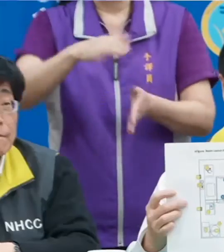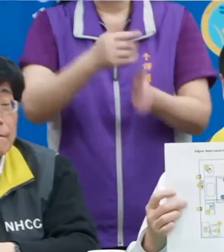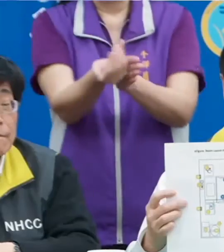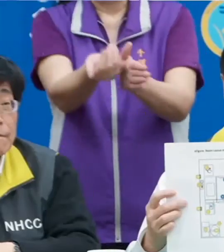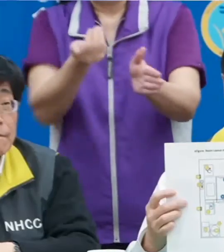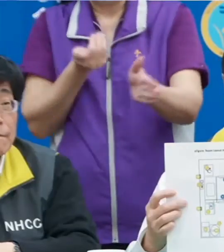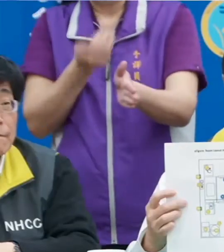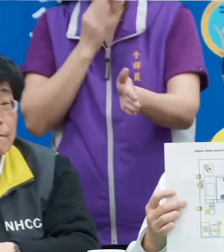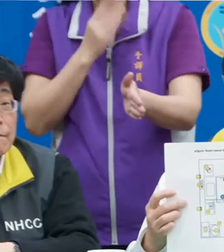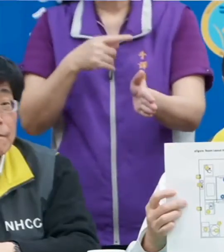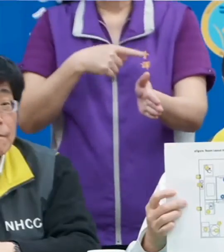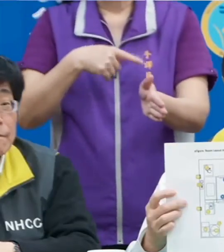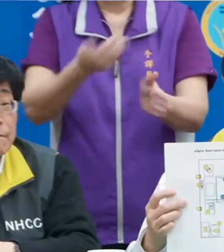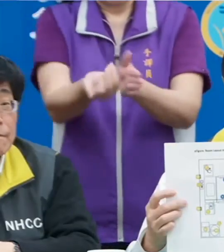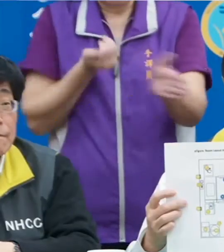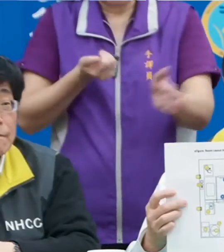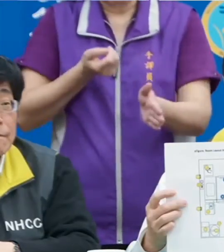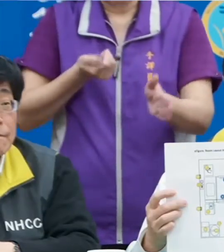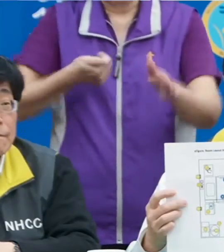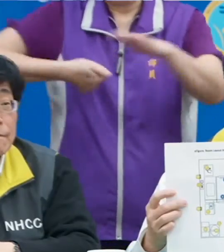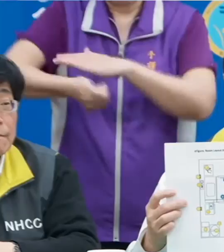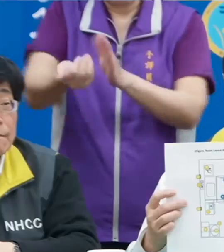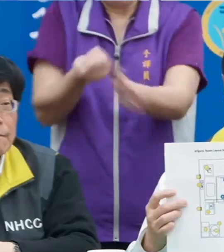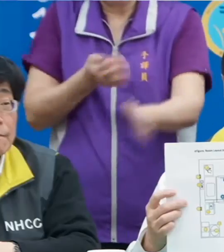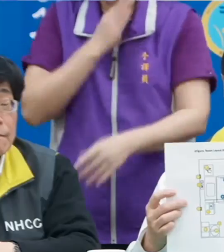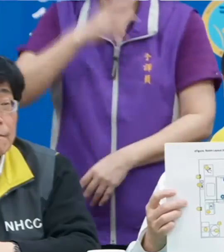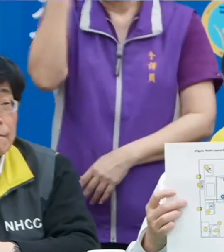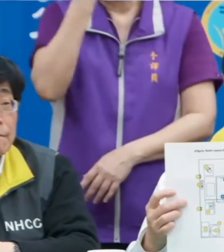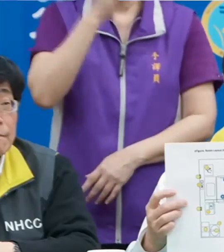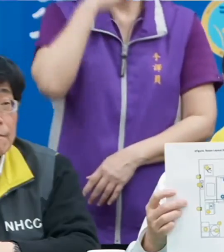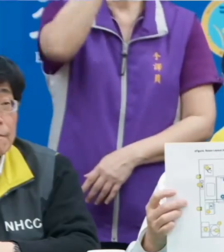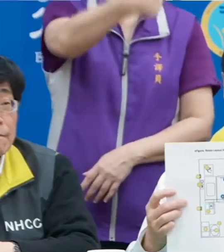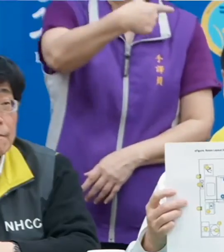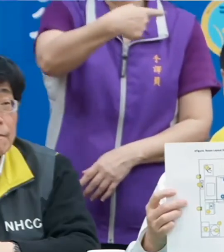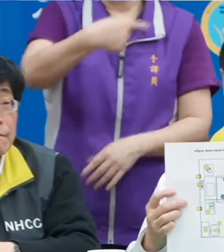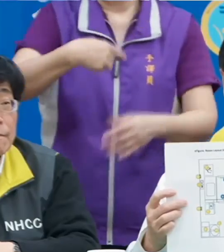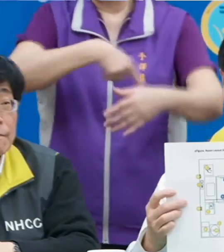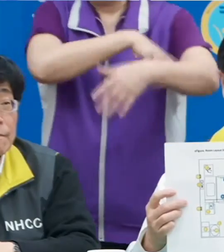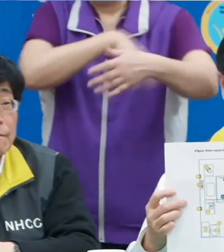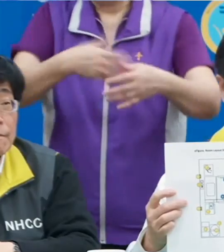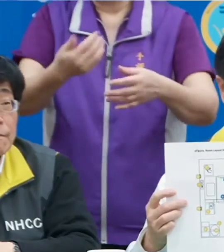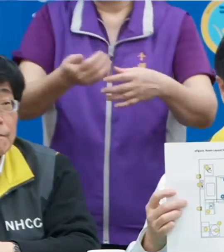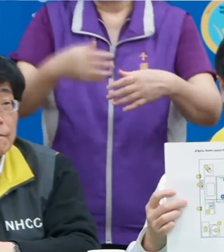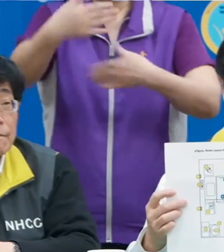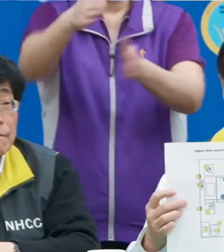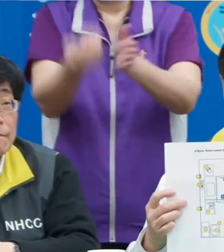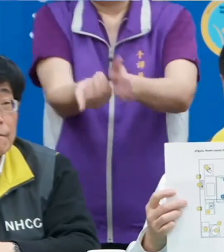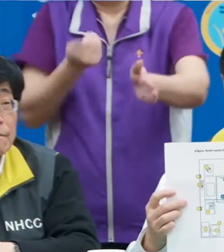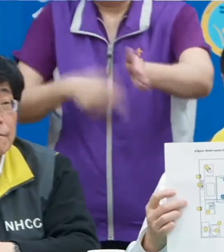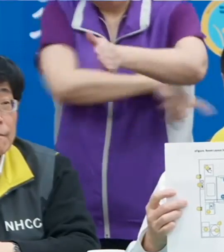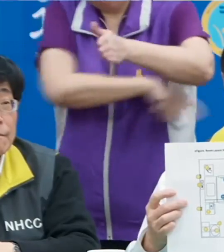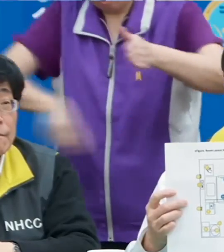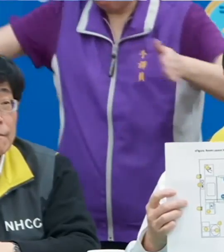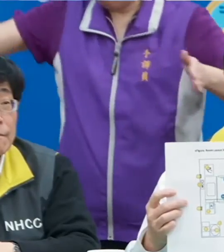有验到病毒，而是在环境留下的病毒比较多，因此照护团队要特别的留意手部的清洁。